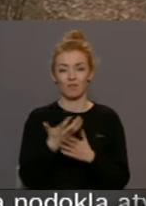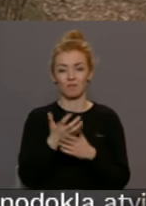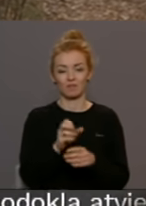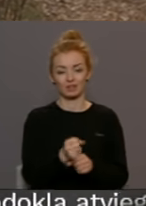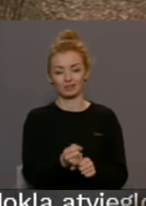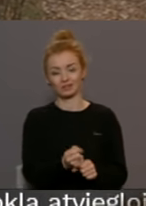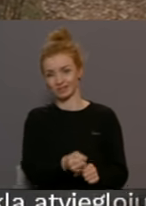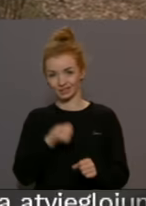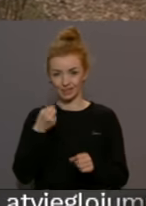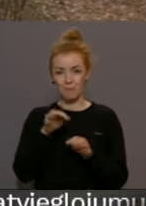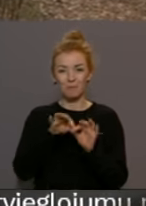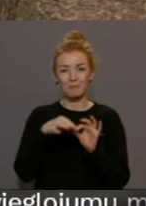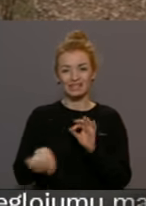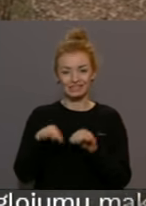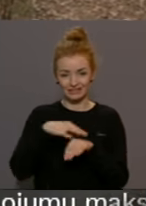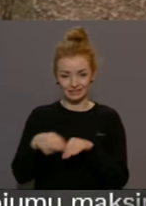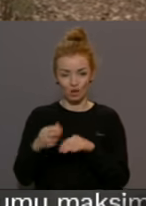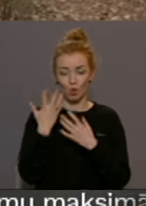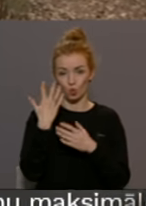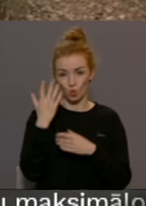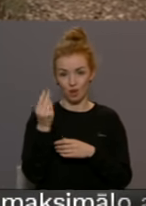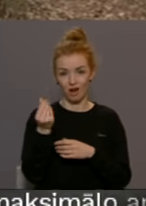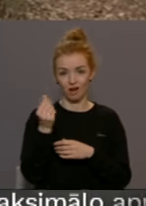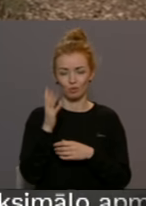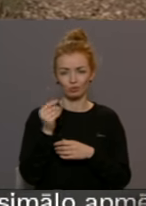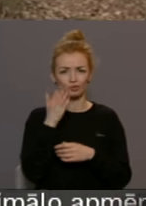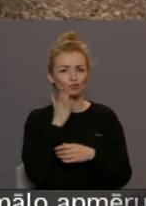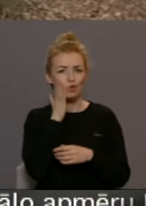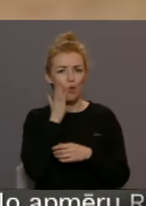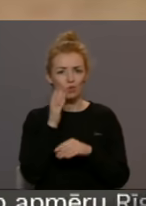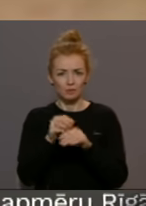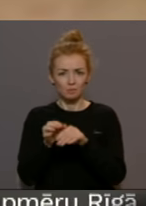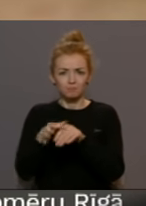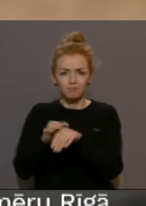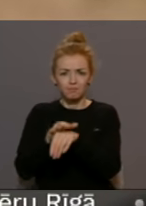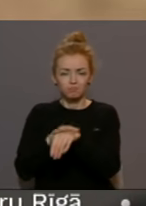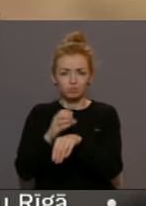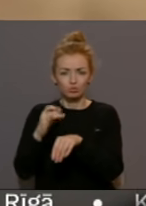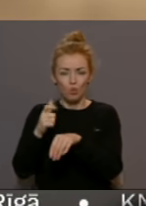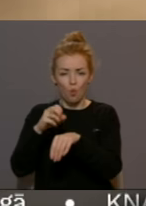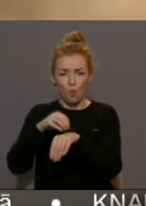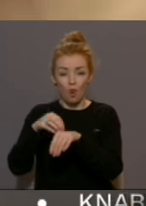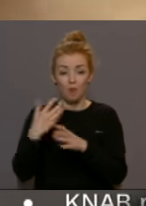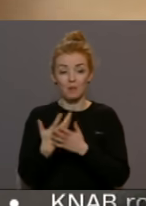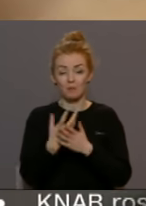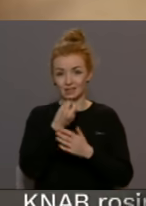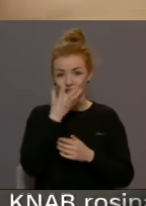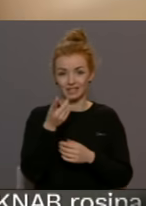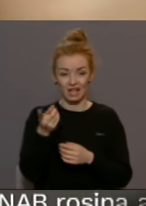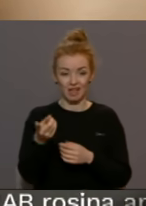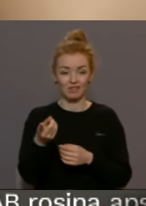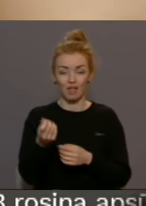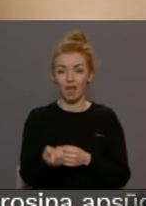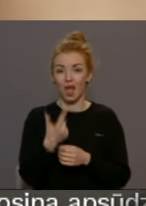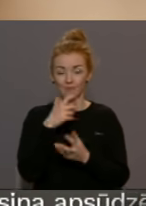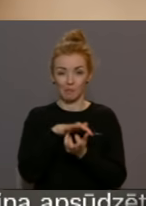atrausiet miziņu nost, tad uz pirkstiem būs apsārtums un čūliņas. Un nedod Dievs, ja jūs paņemsiet ziediņu, iemetīsiet